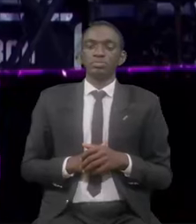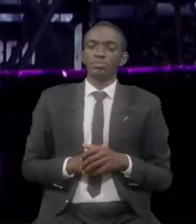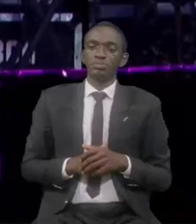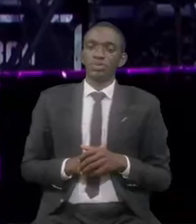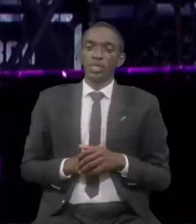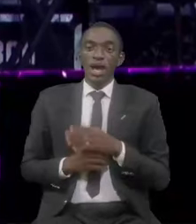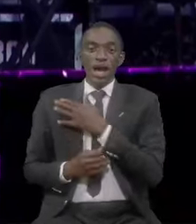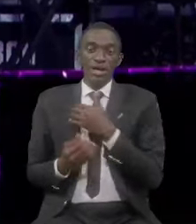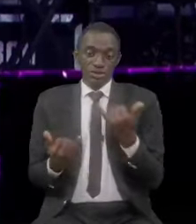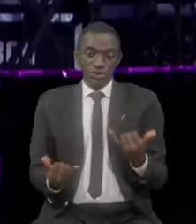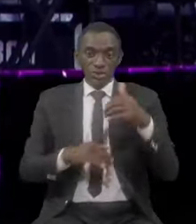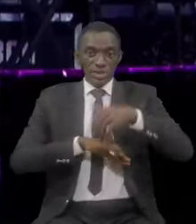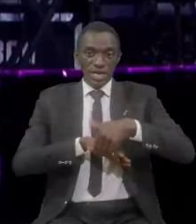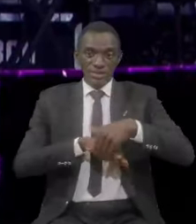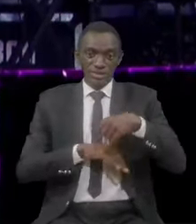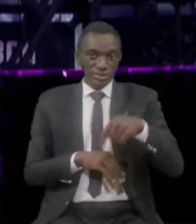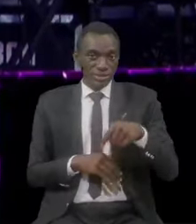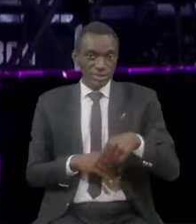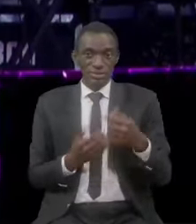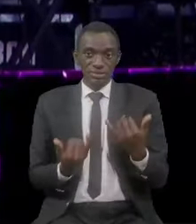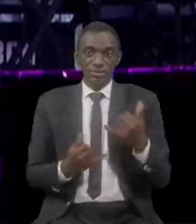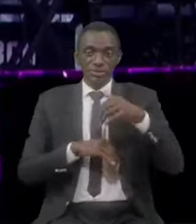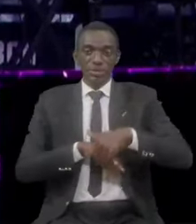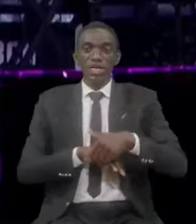Et ce soir, quiconque